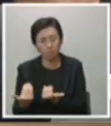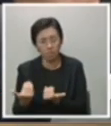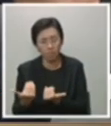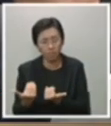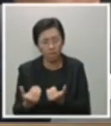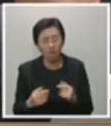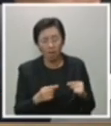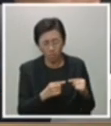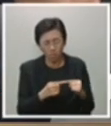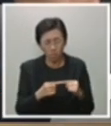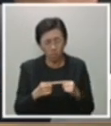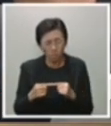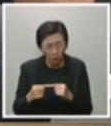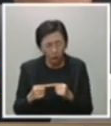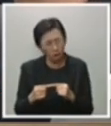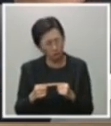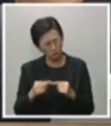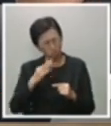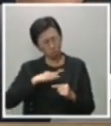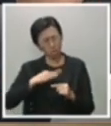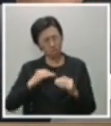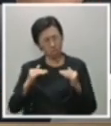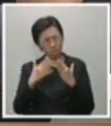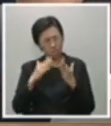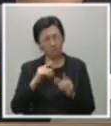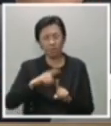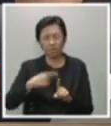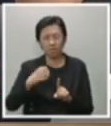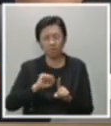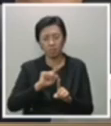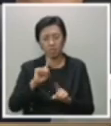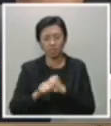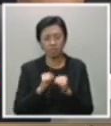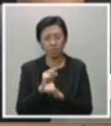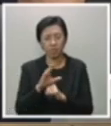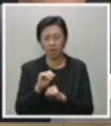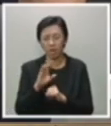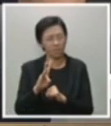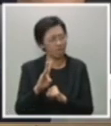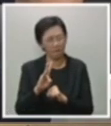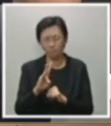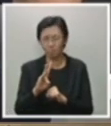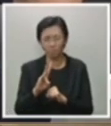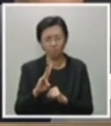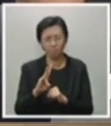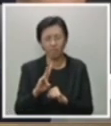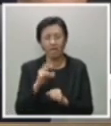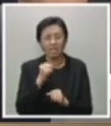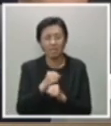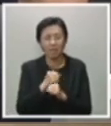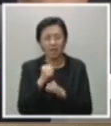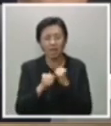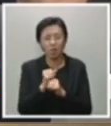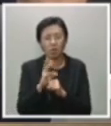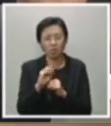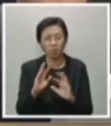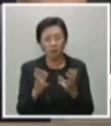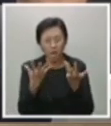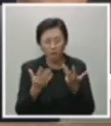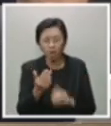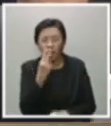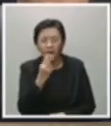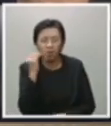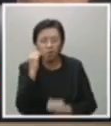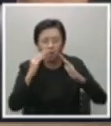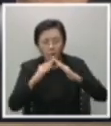ดสิทธิ์การพักอาศัยตั้งแต่วันที่1ตุลาคม2557เป็นต้นมาขอท่านเปิดคลิปดูบ้านในกรม